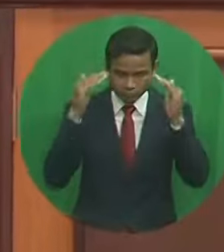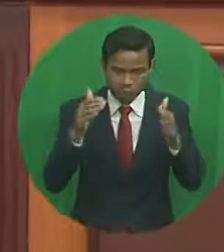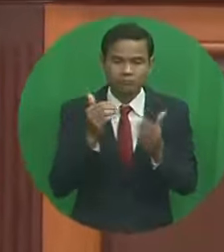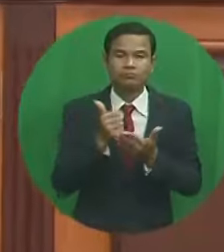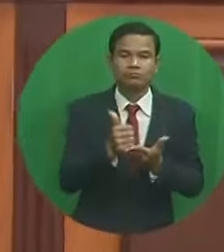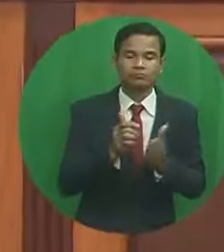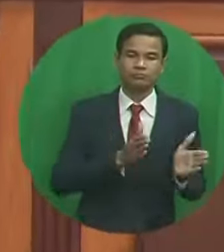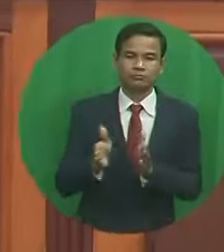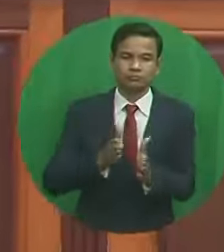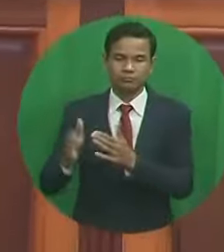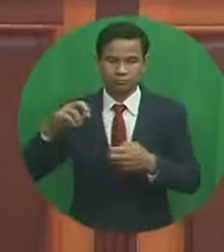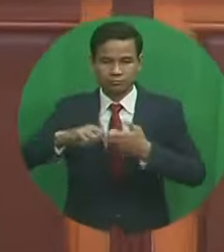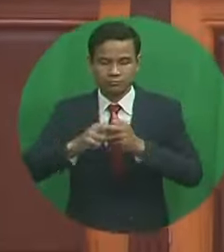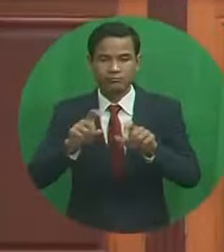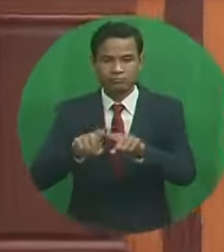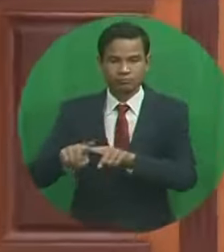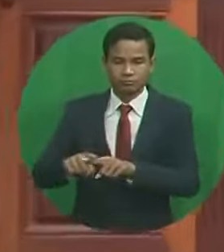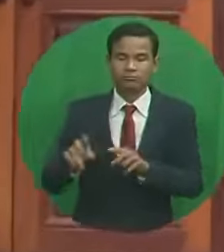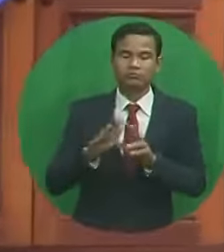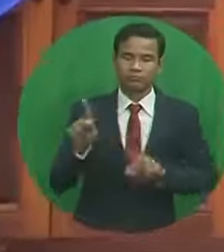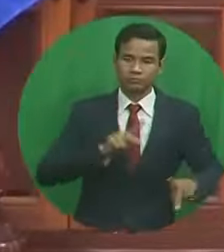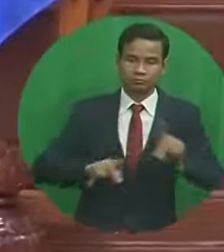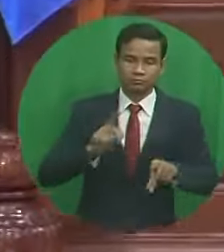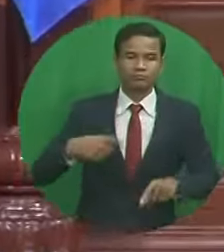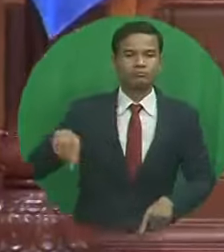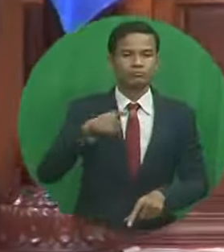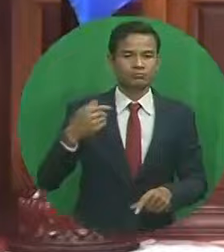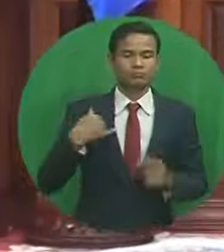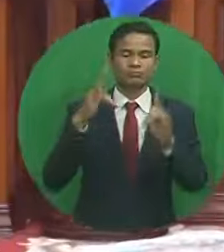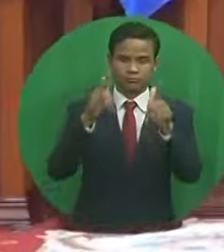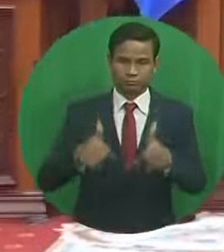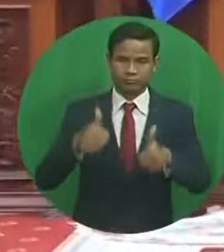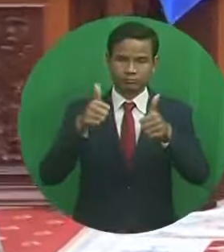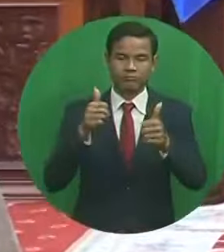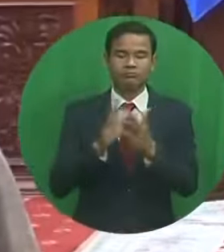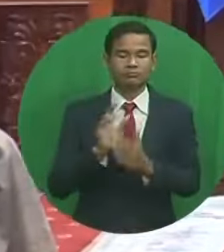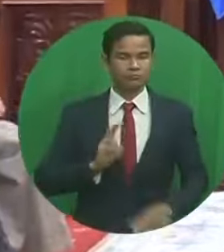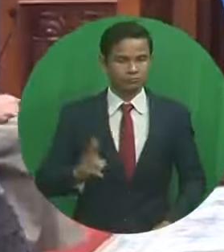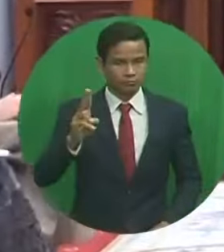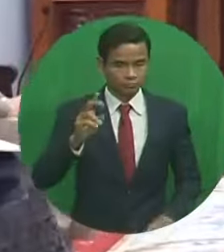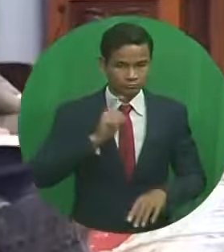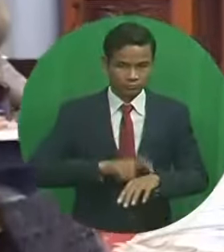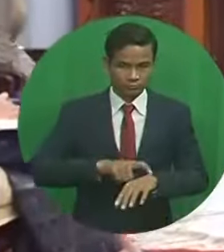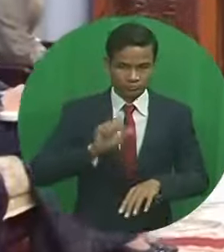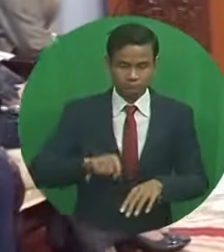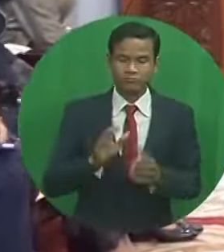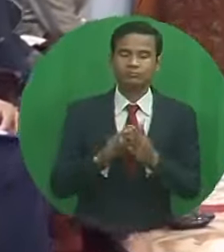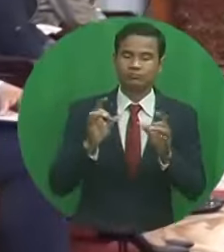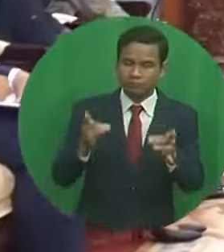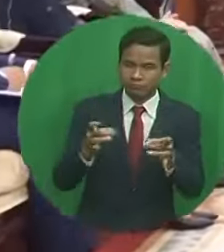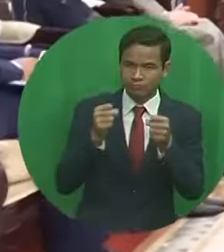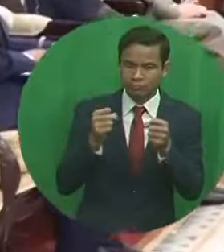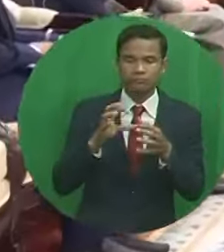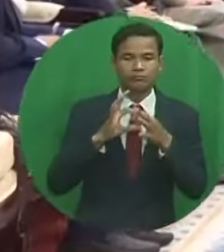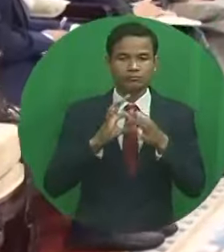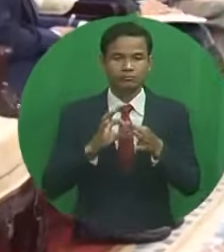សម្រួលនិងដោះស្រាយបញ្ហានានារបស់ប្រជាពលរដ្ឋយើងឲ្យមានប្រសិទ្ធភាពនិងទាន់ពេលវេលាតាមរយៈការពង្រឹងទំនាក់ទំ